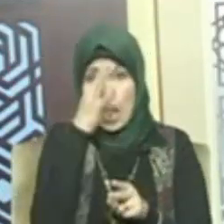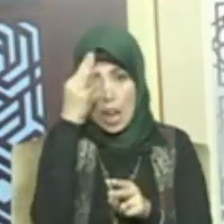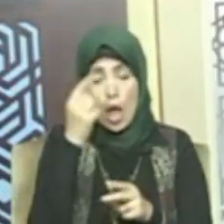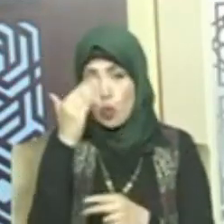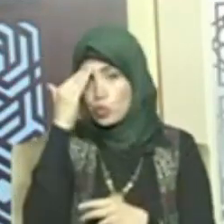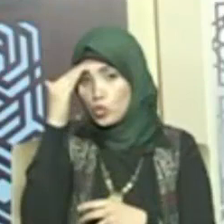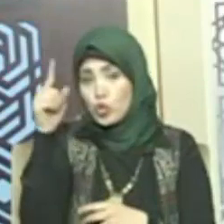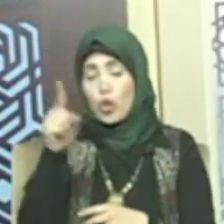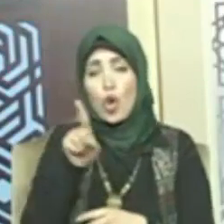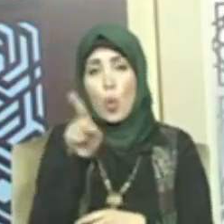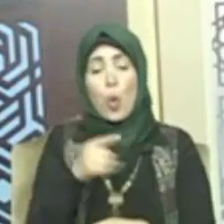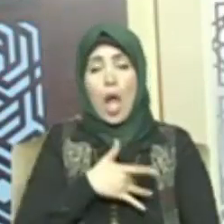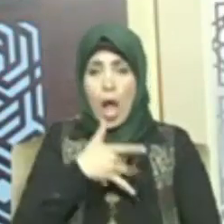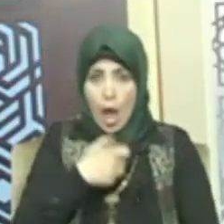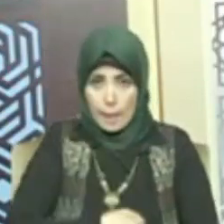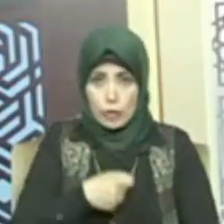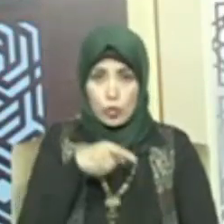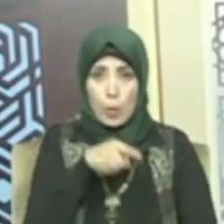شكرتم وآمنتم